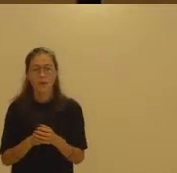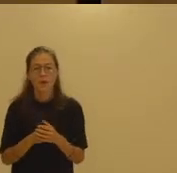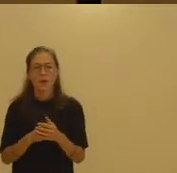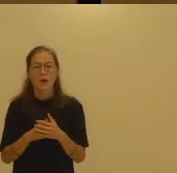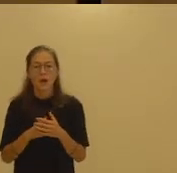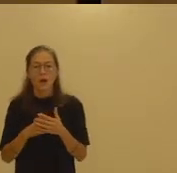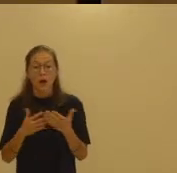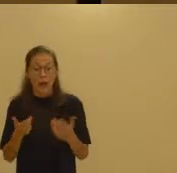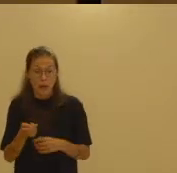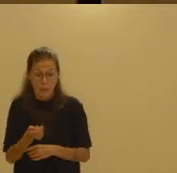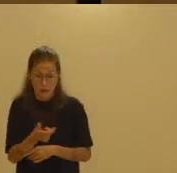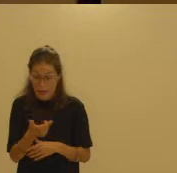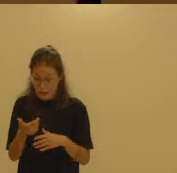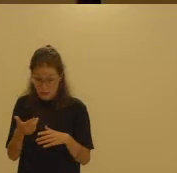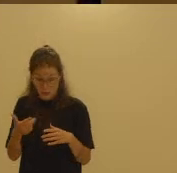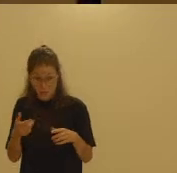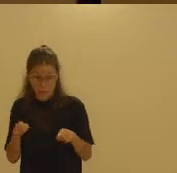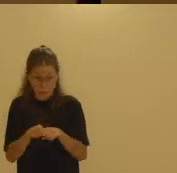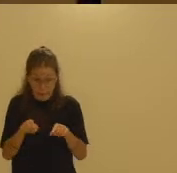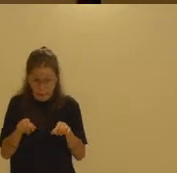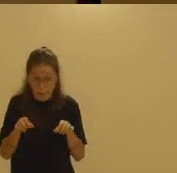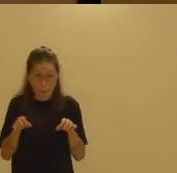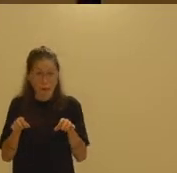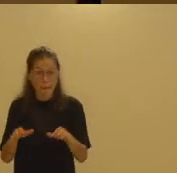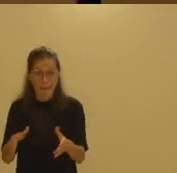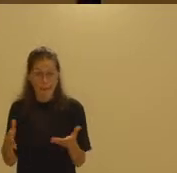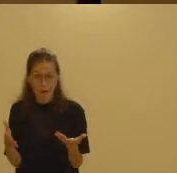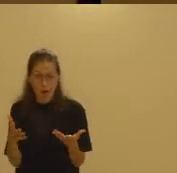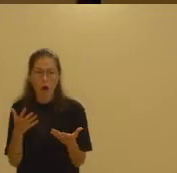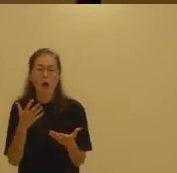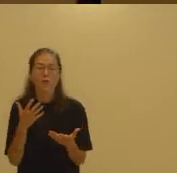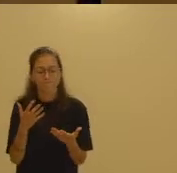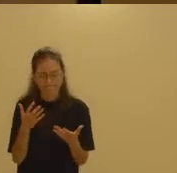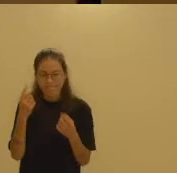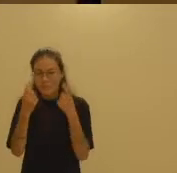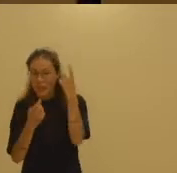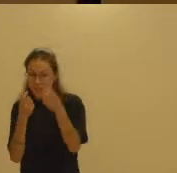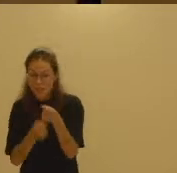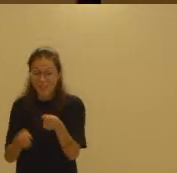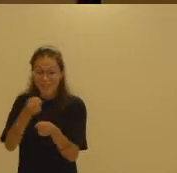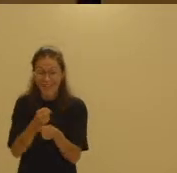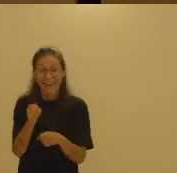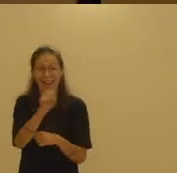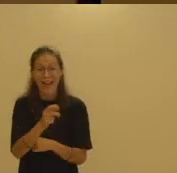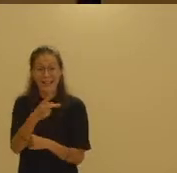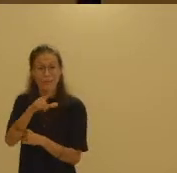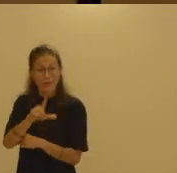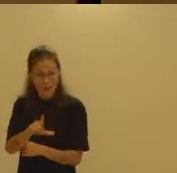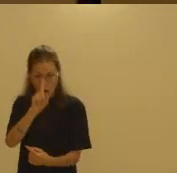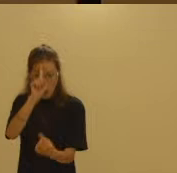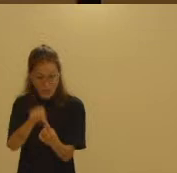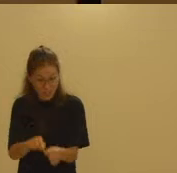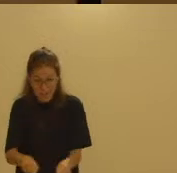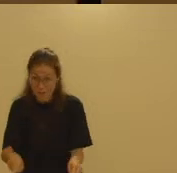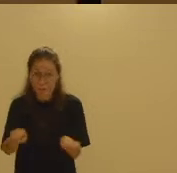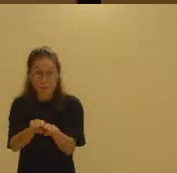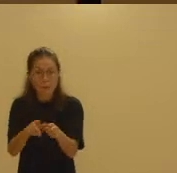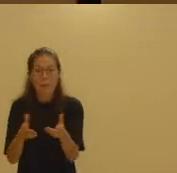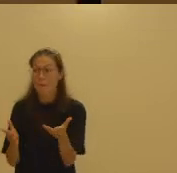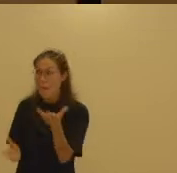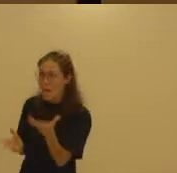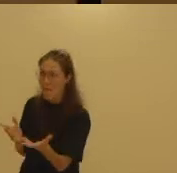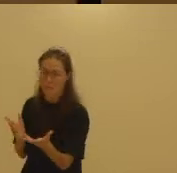manière simultanée, proposer de constituer une SPL pour ayant le même objectif. Donc, de